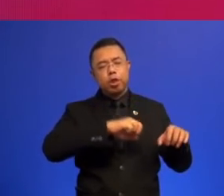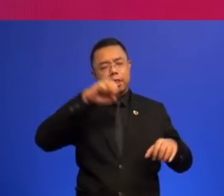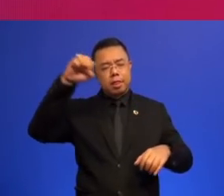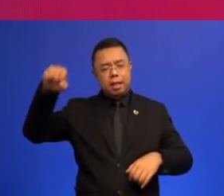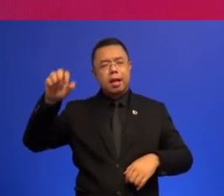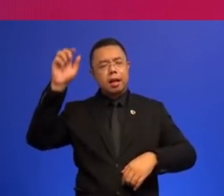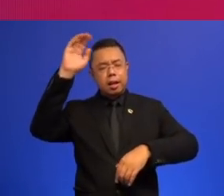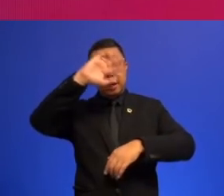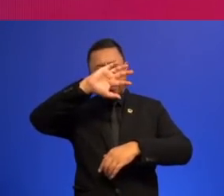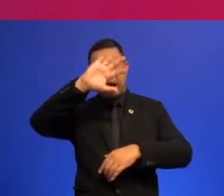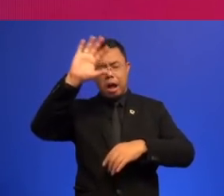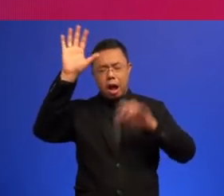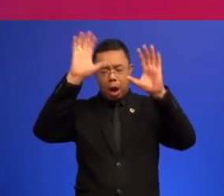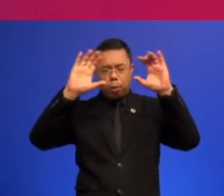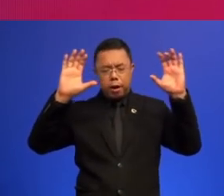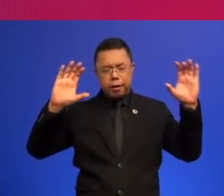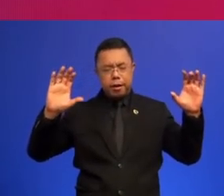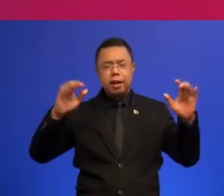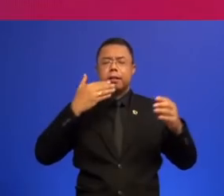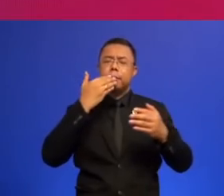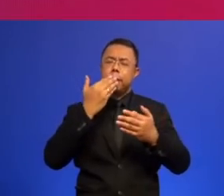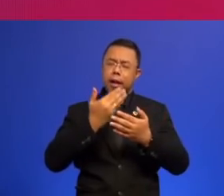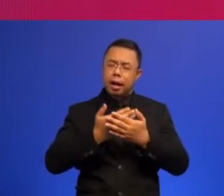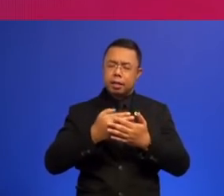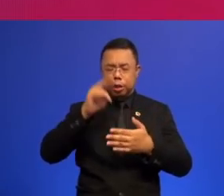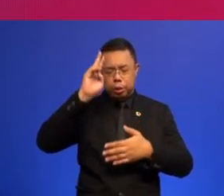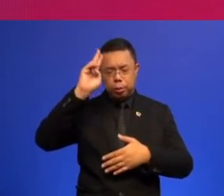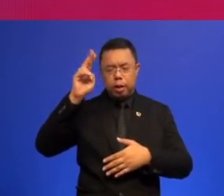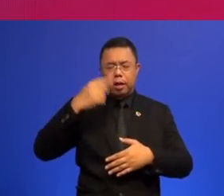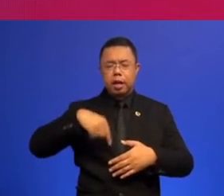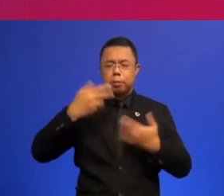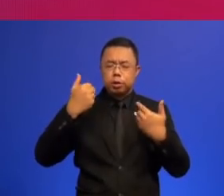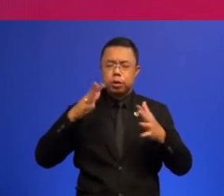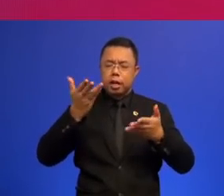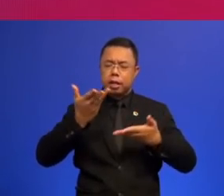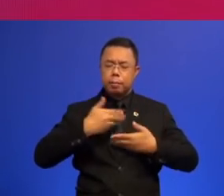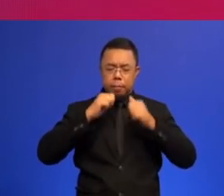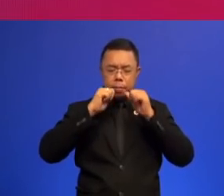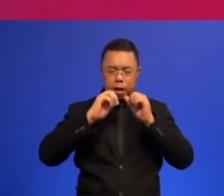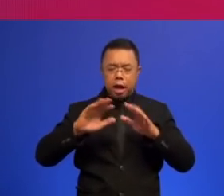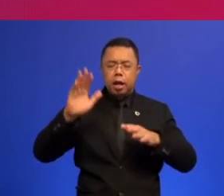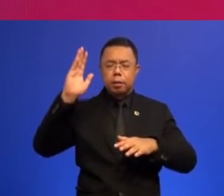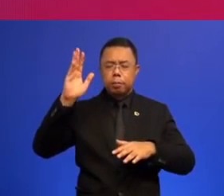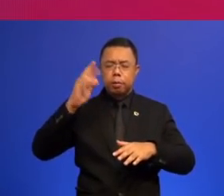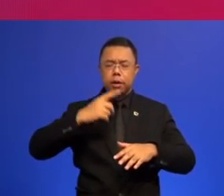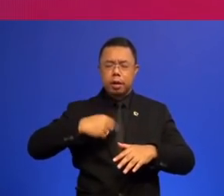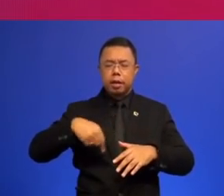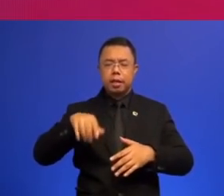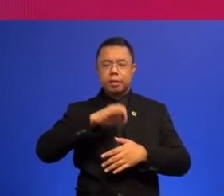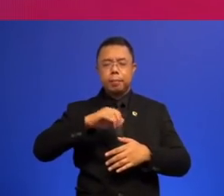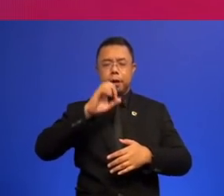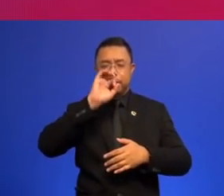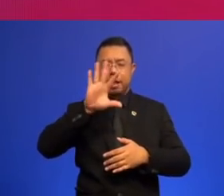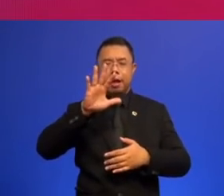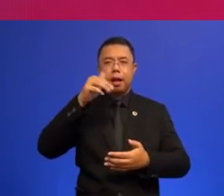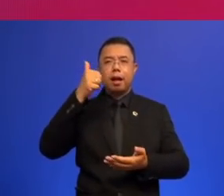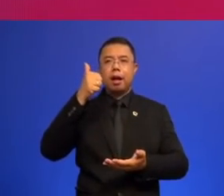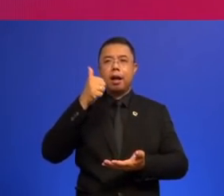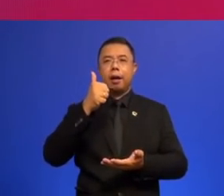kita di awan-awan yang permai. Terima kasih Tuhan, kami telah menerima berkat-Mu. Kita katakan